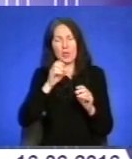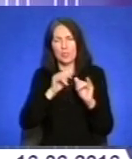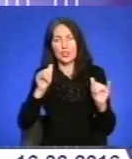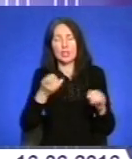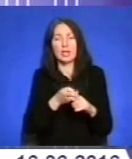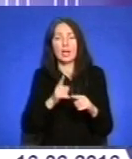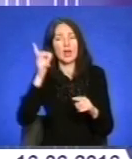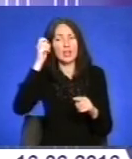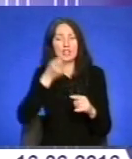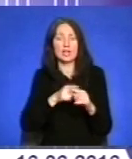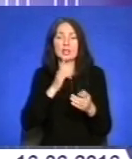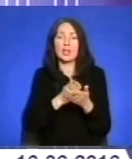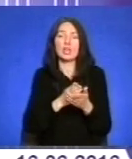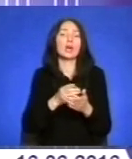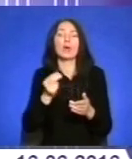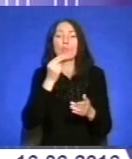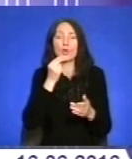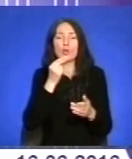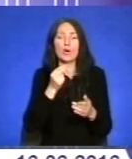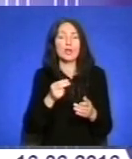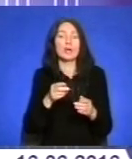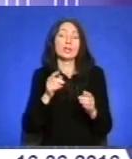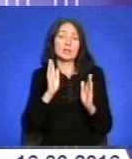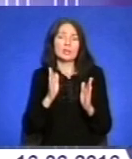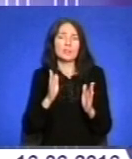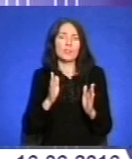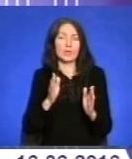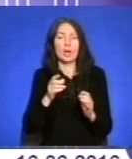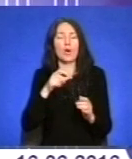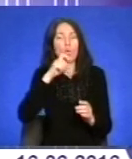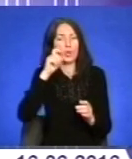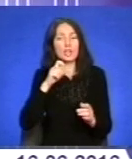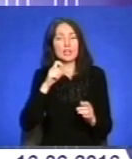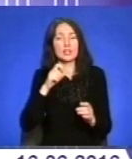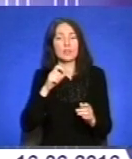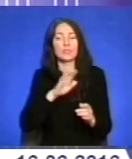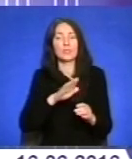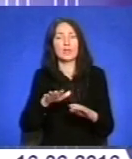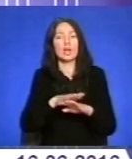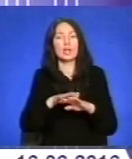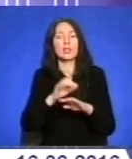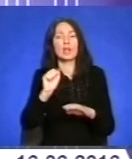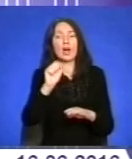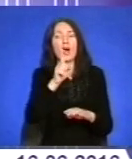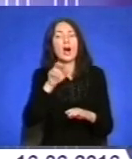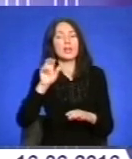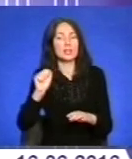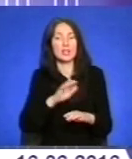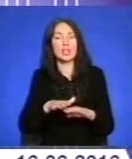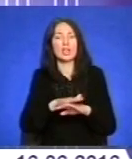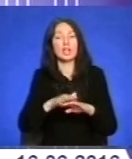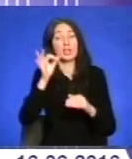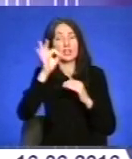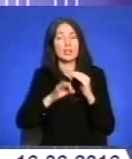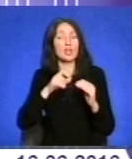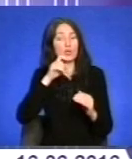типовий продукт безпосередньо харчування українців. Тобто ні ринки Азії, ні ринки Західної